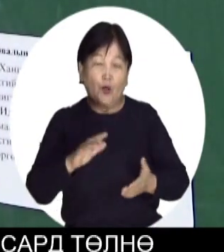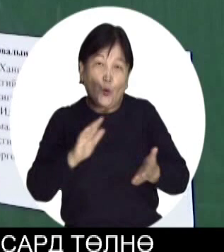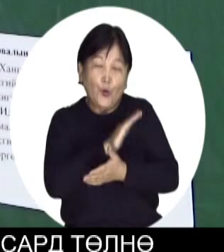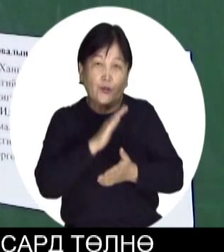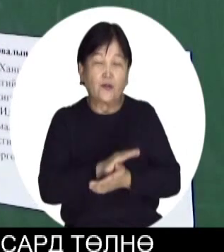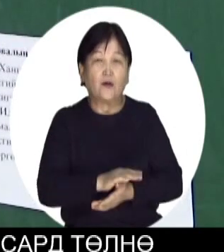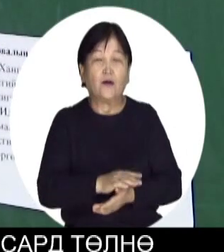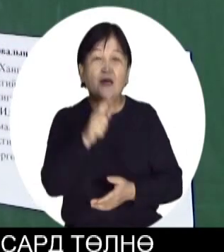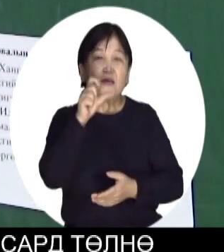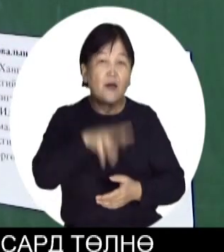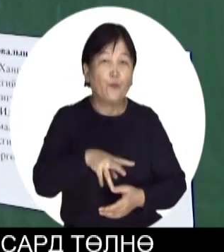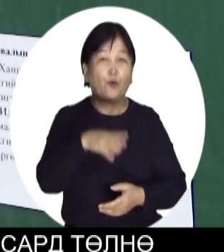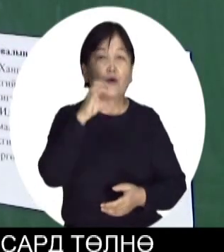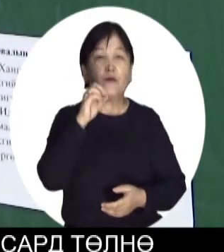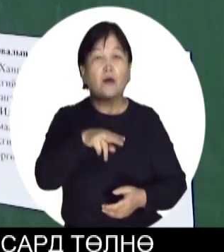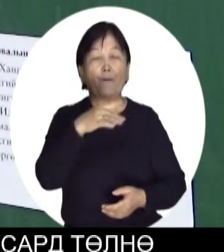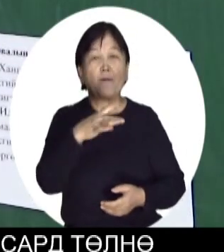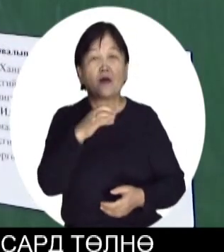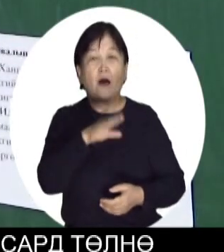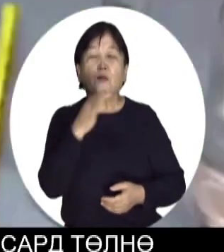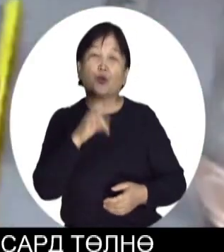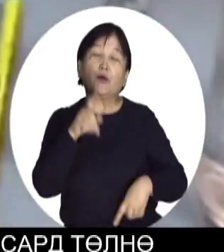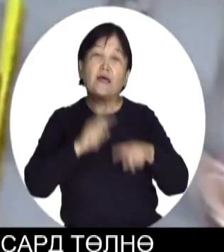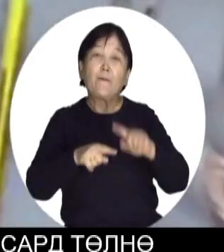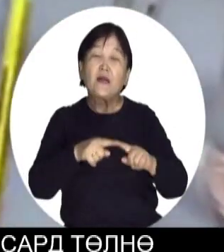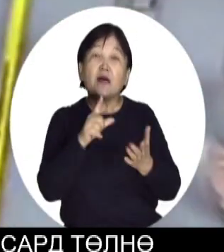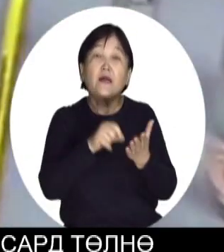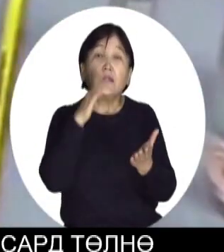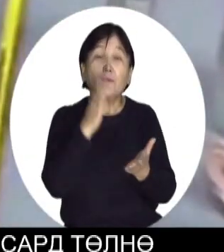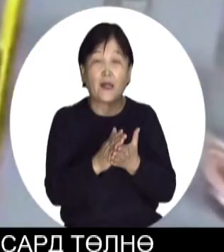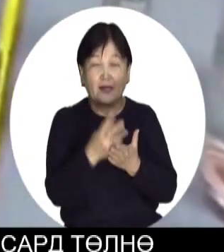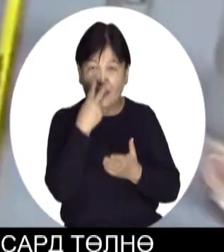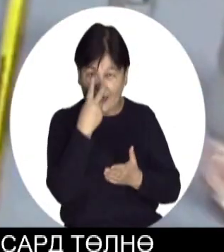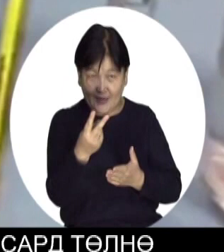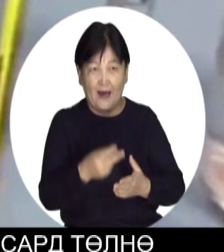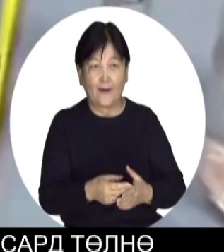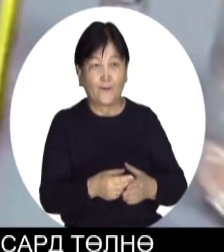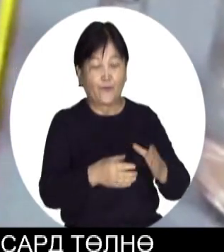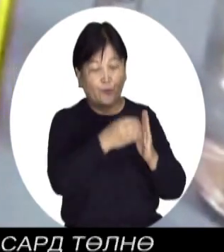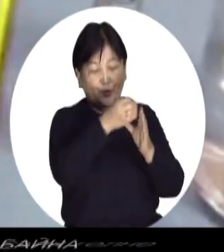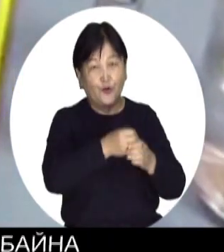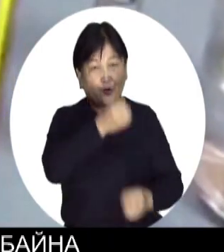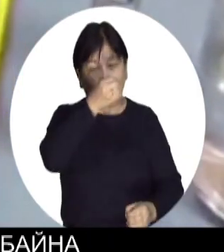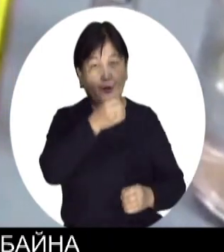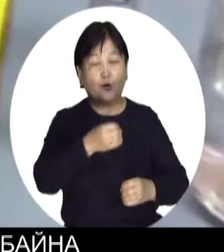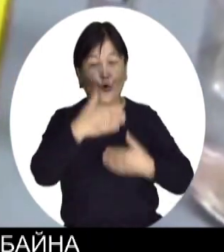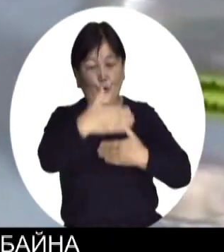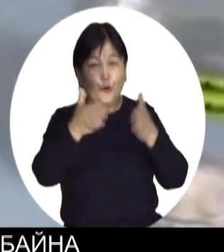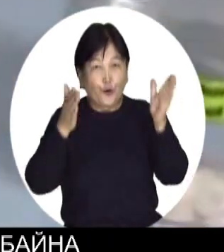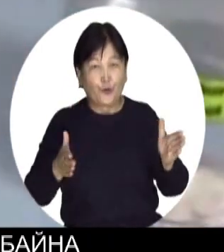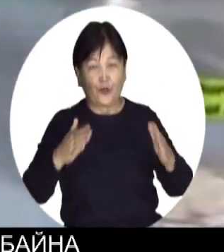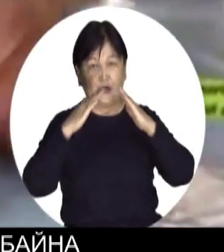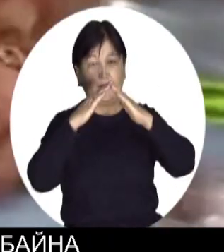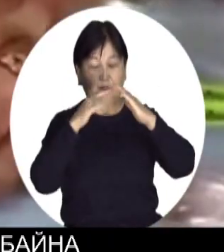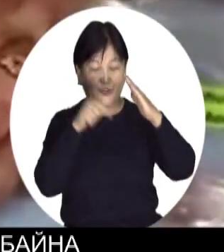хэрхэн нөлөөлөх талаар туршилт хийж үзцгээе. За тасалгааны температурт теосульфатын